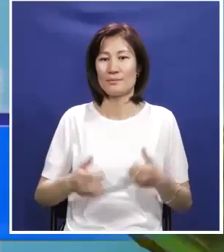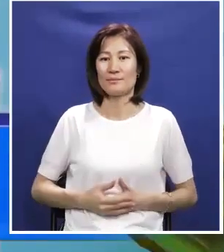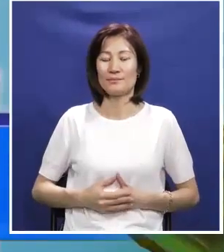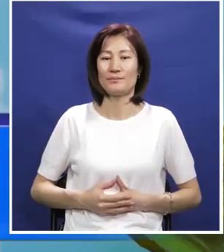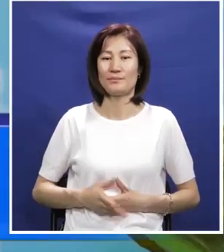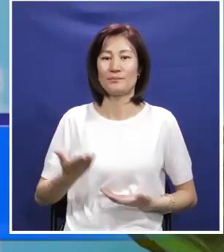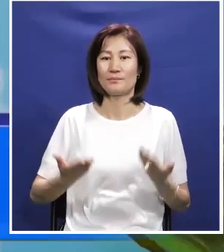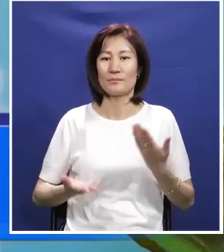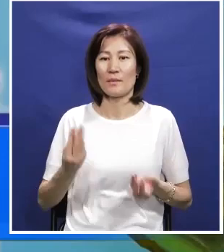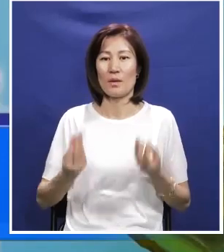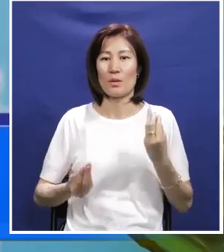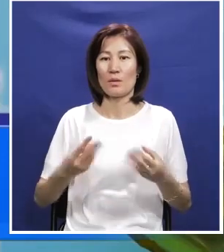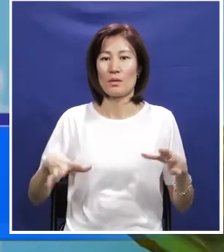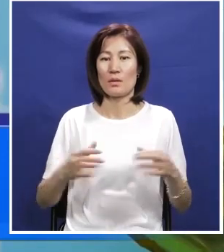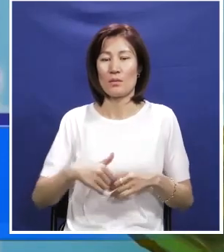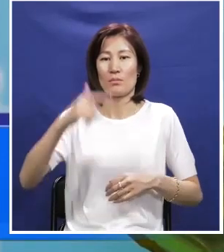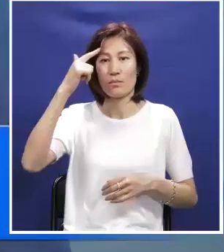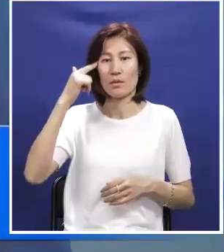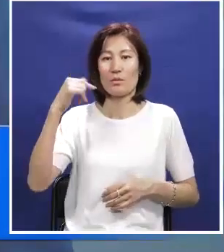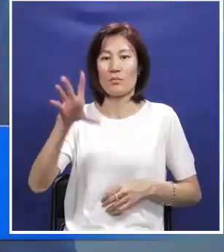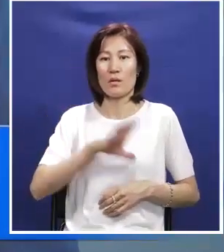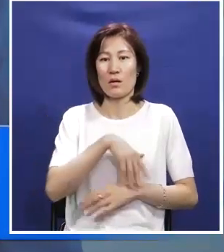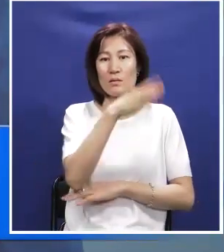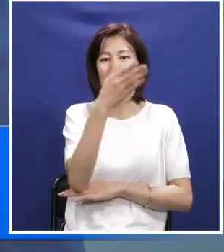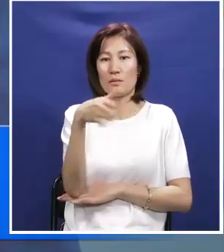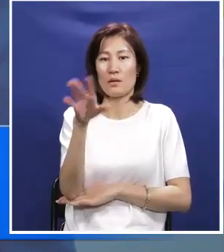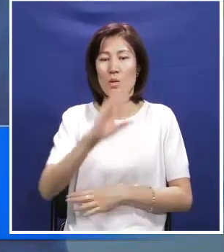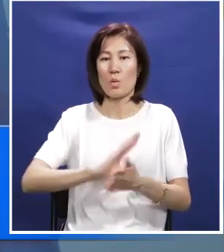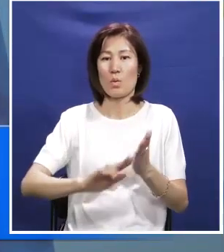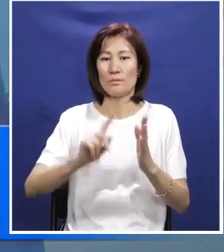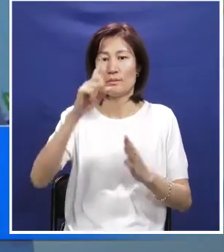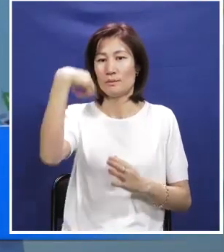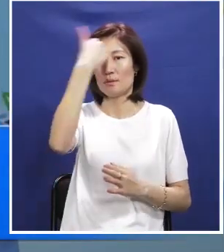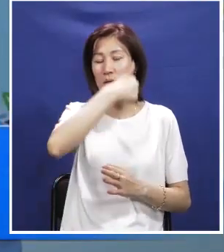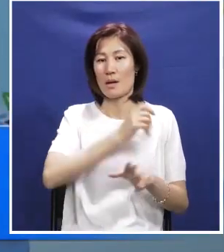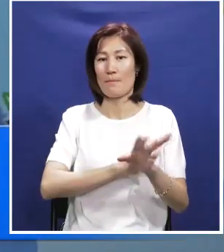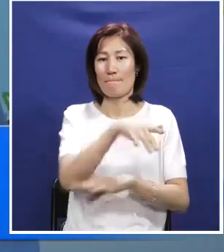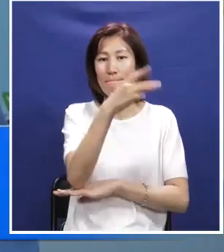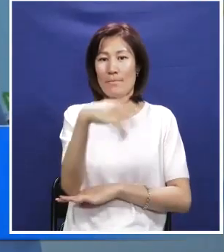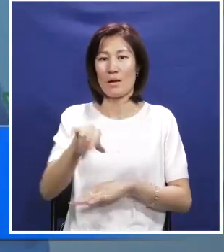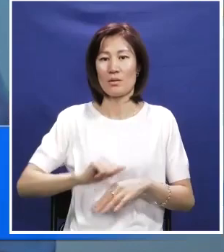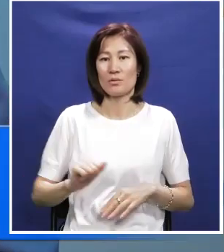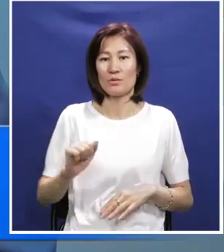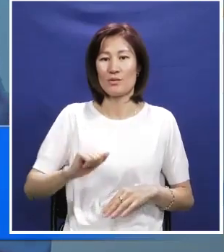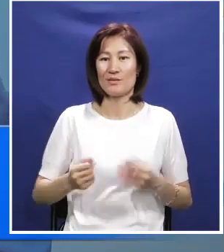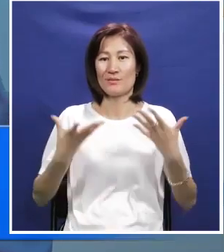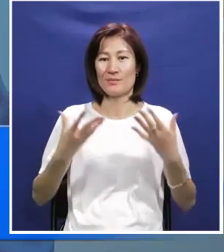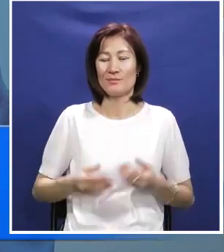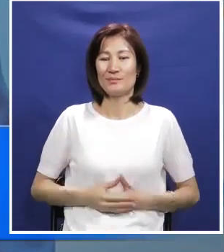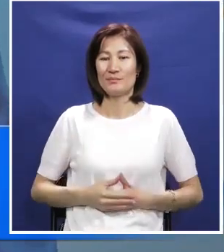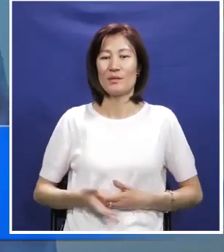сол таразыға ойыншықтарды ілу арқылы біліп отыратын болады. Тәуелсіздігіміздің 30 жылдығы, біз тәуелсіздік құрдастарымыз,